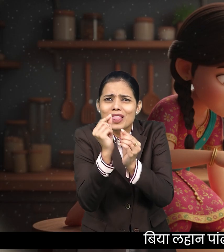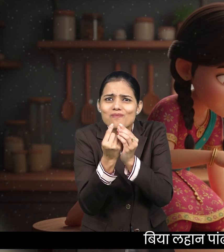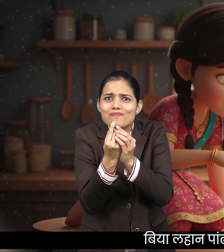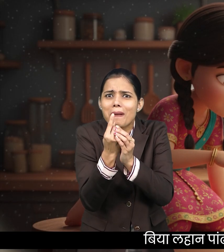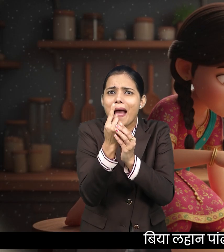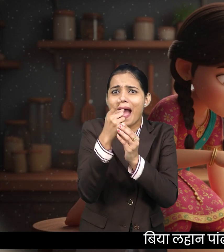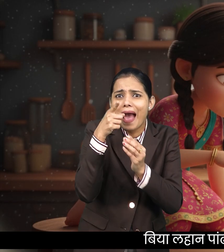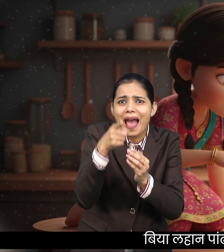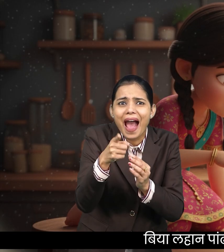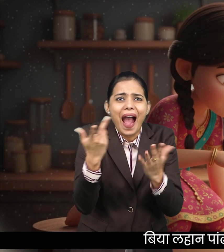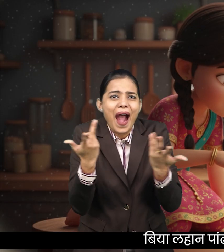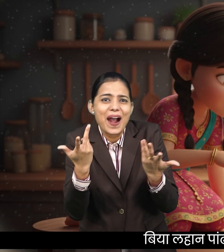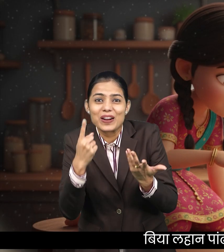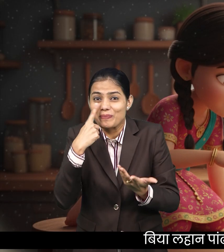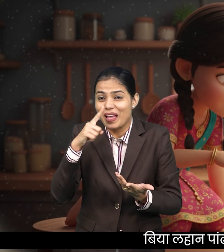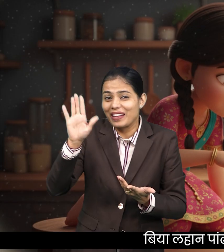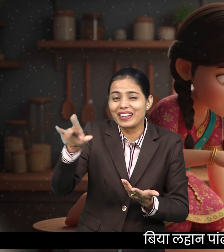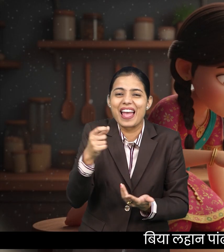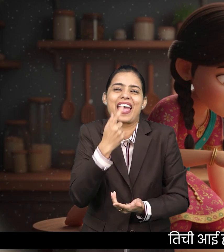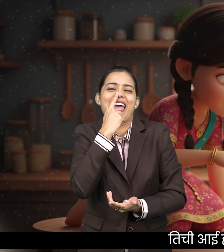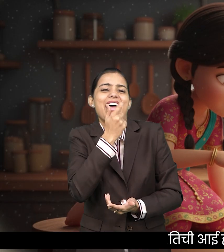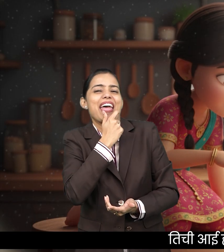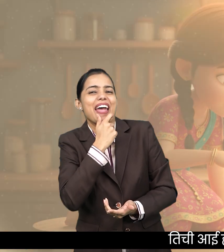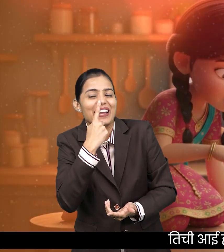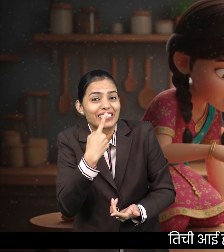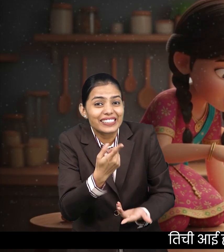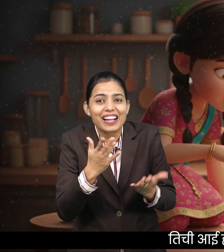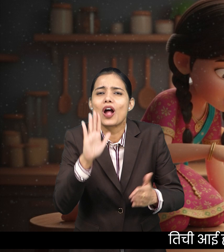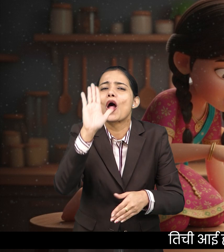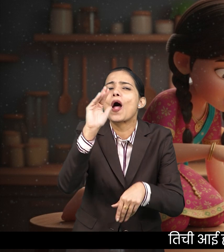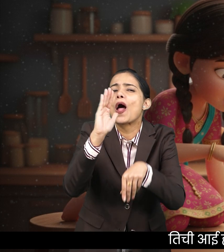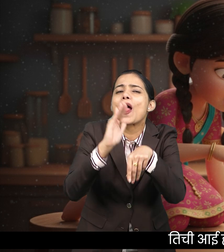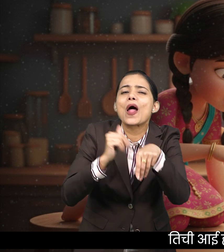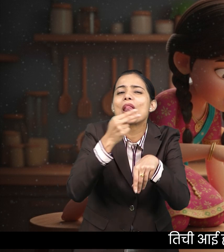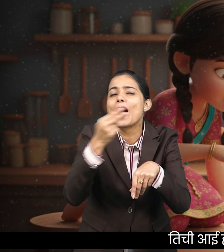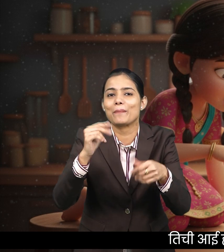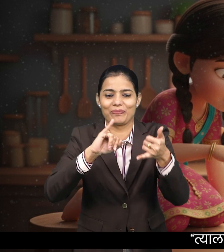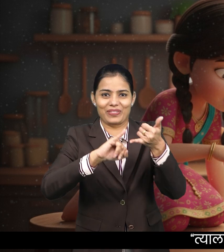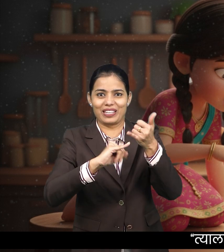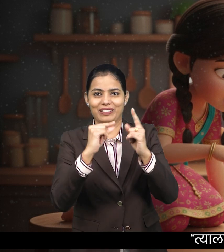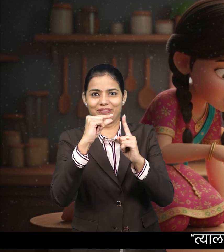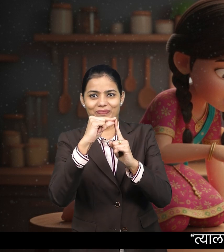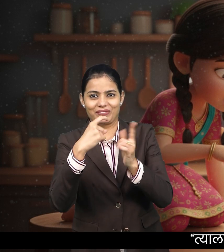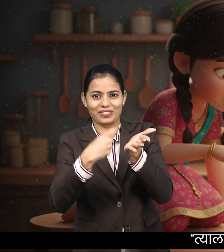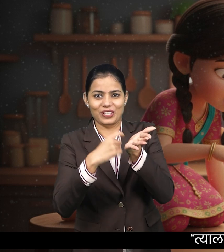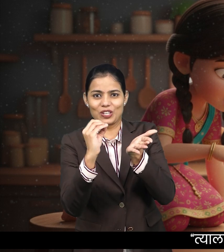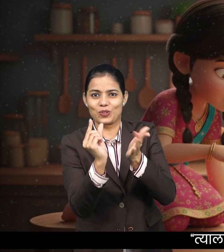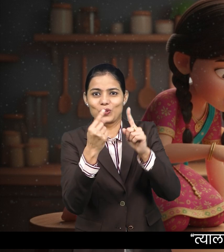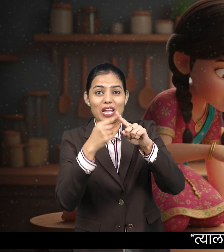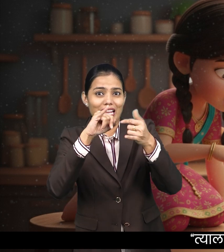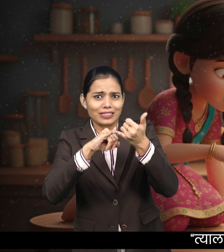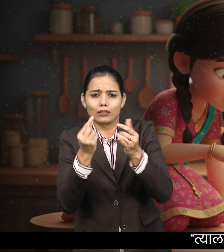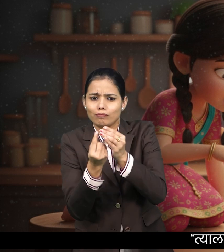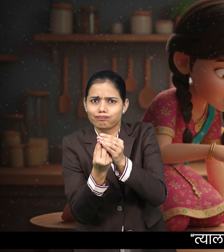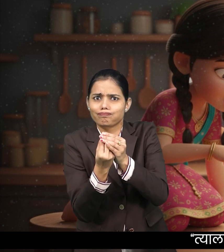शेपट्या वाढवत आहेत। तिची आई हसली आणि म्हणाली, त्याला अंकुर